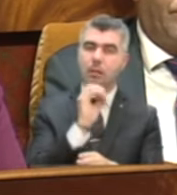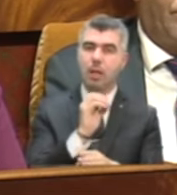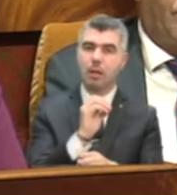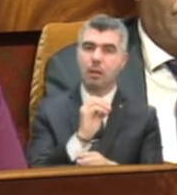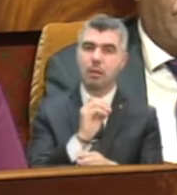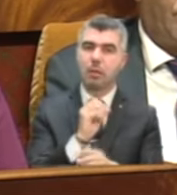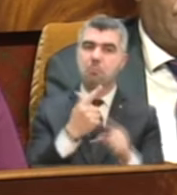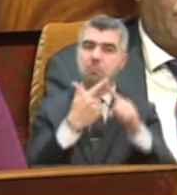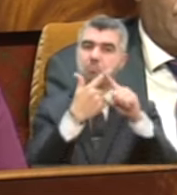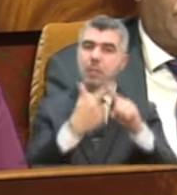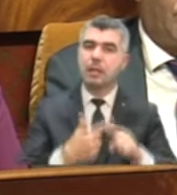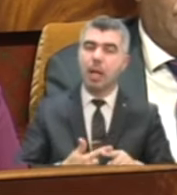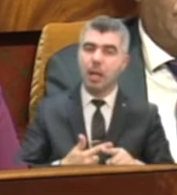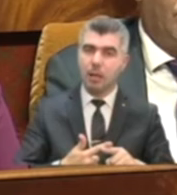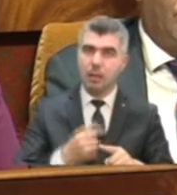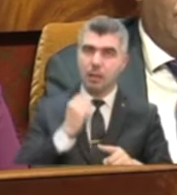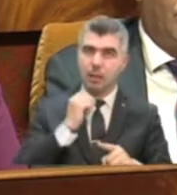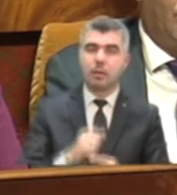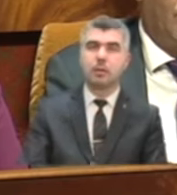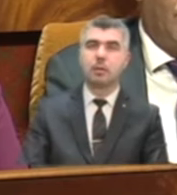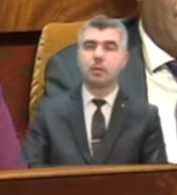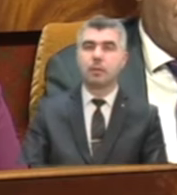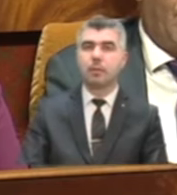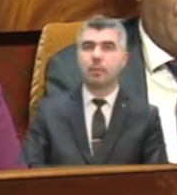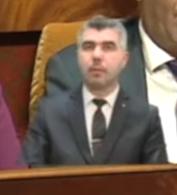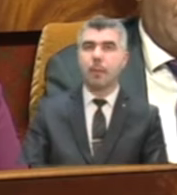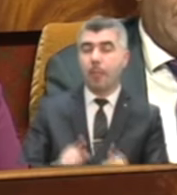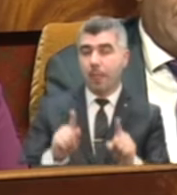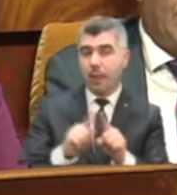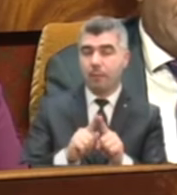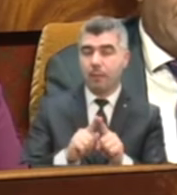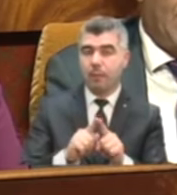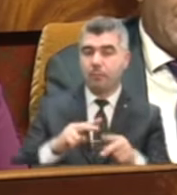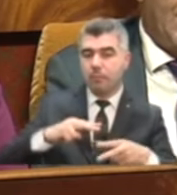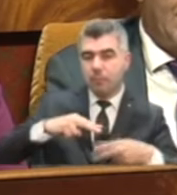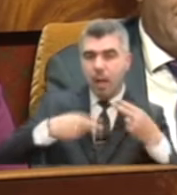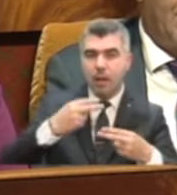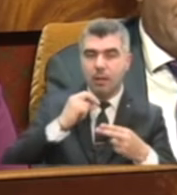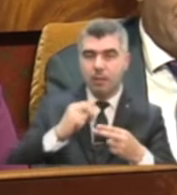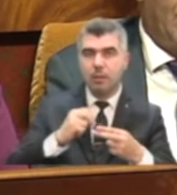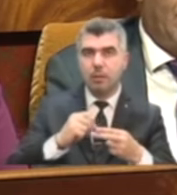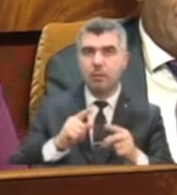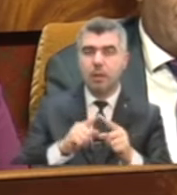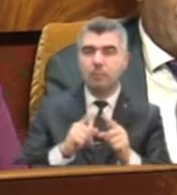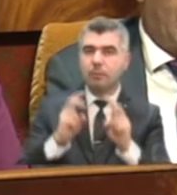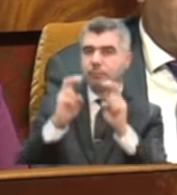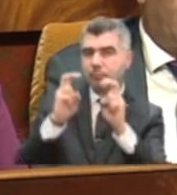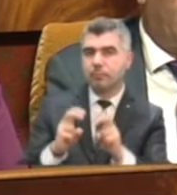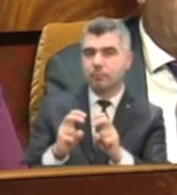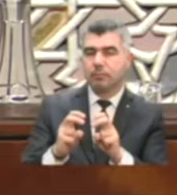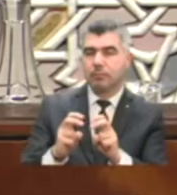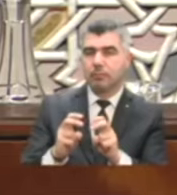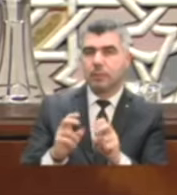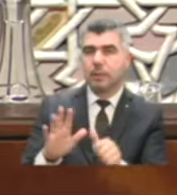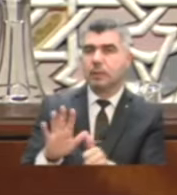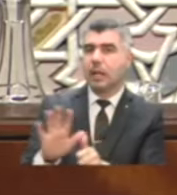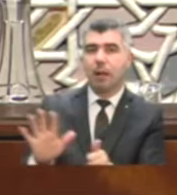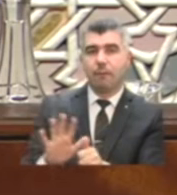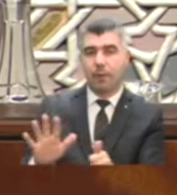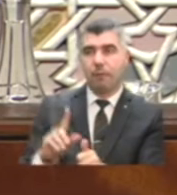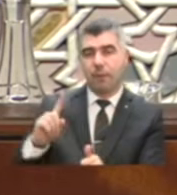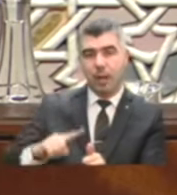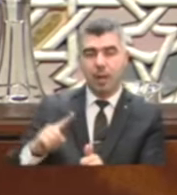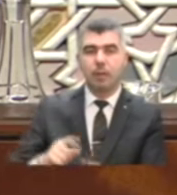تتسلكوا هذاك الطريقه ديال اللي تتسمى تريتور المطعمه، والمنحه هزيله 60 درهم. شكرا السيد نائب